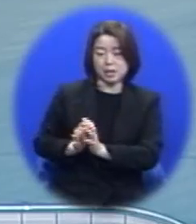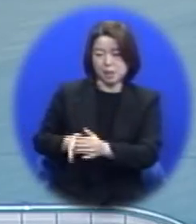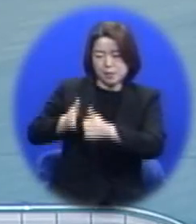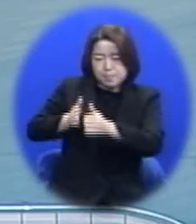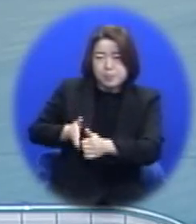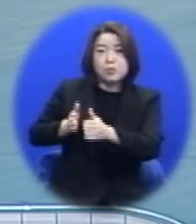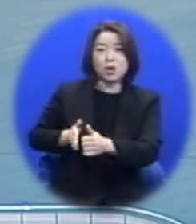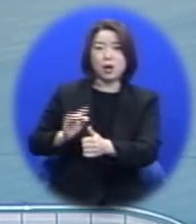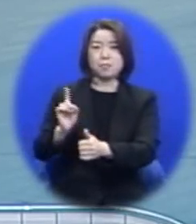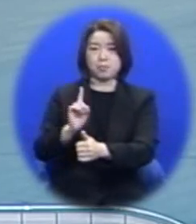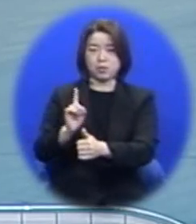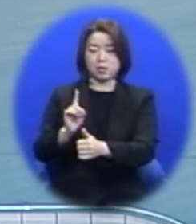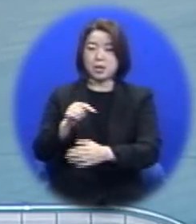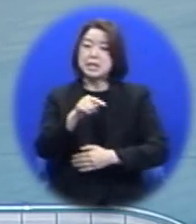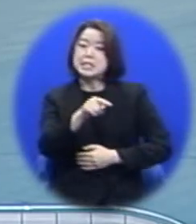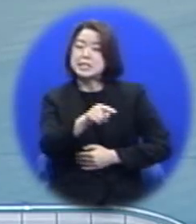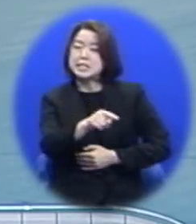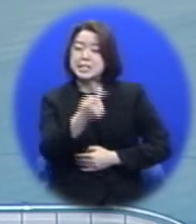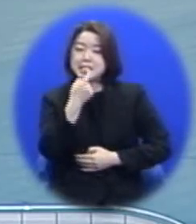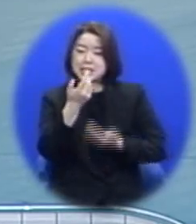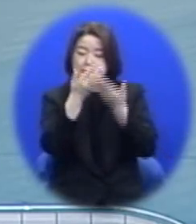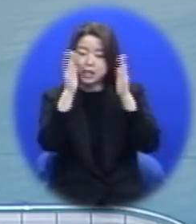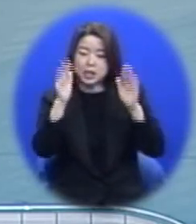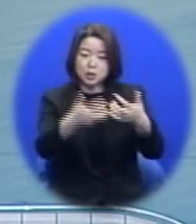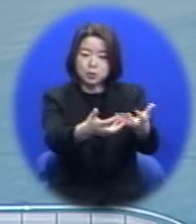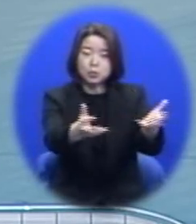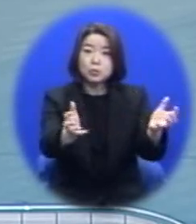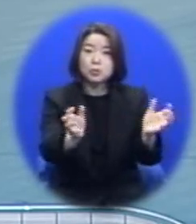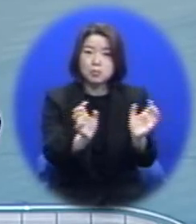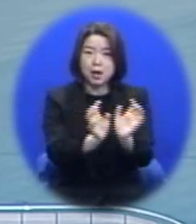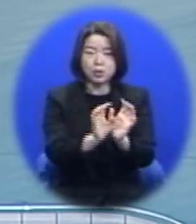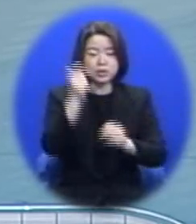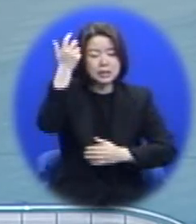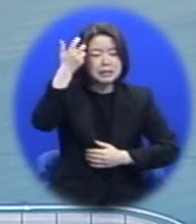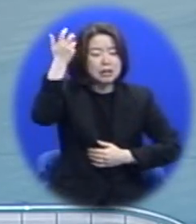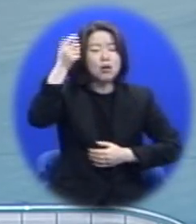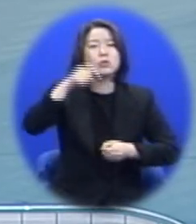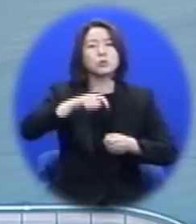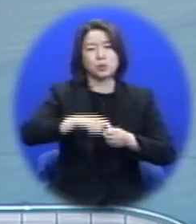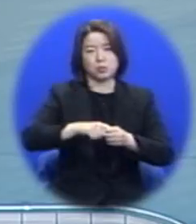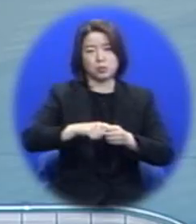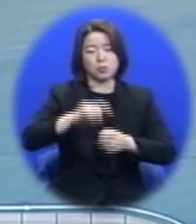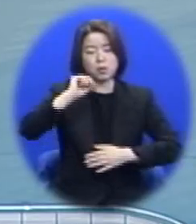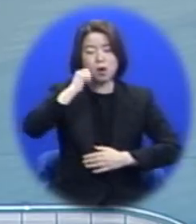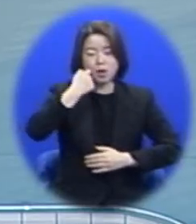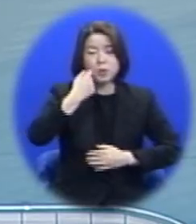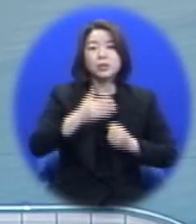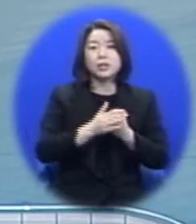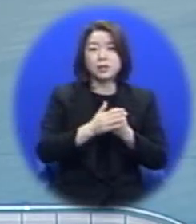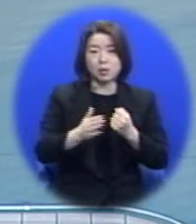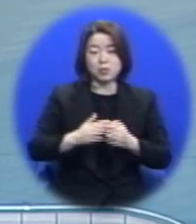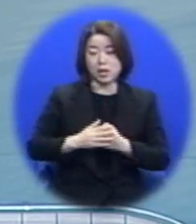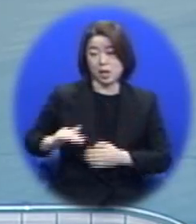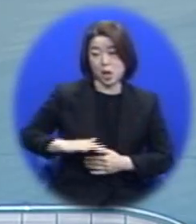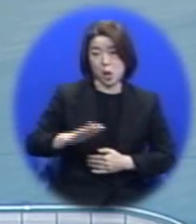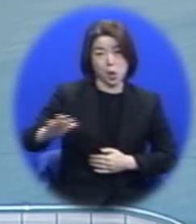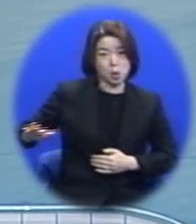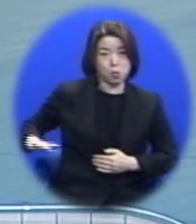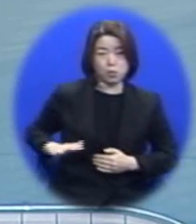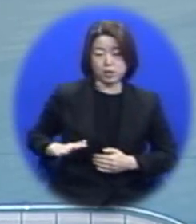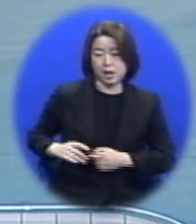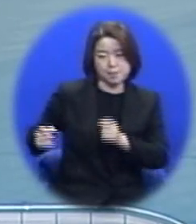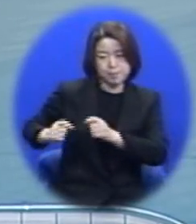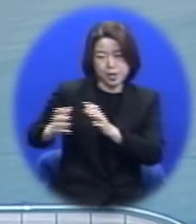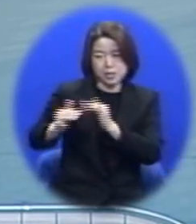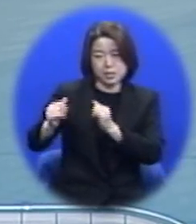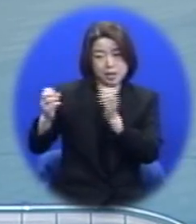신신당부하시기를 이 힌두 마을은 영적으로 굉장히 어려운 곳이라 우리가 절대 옆 사람하고도